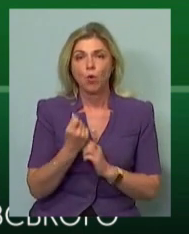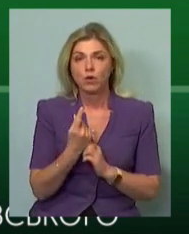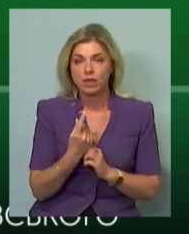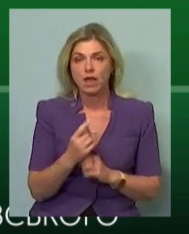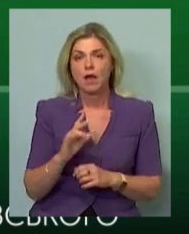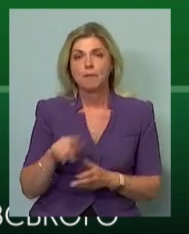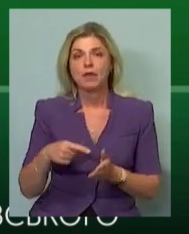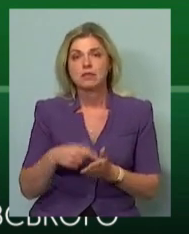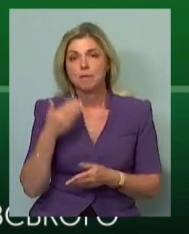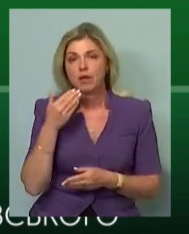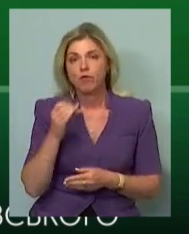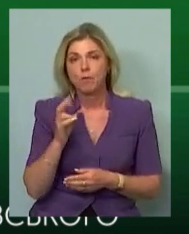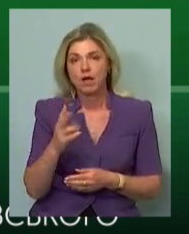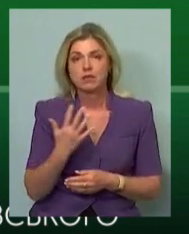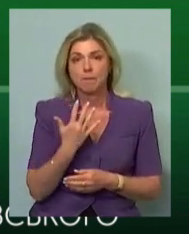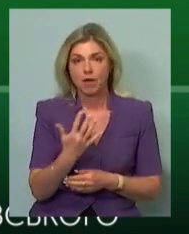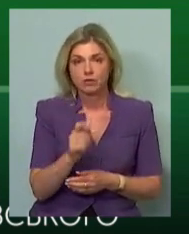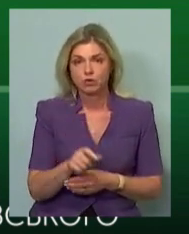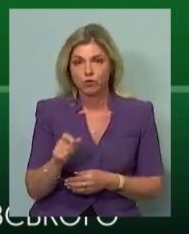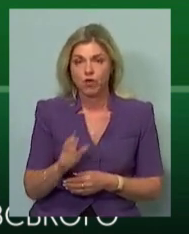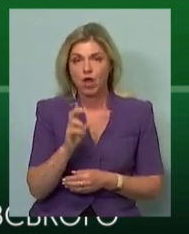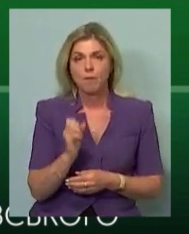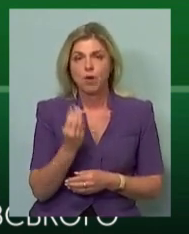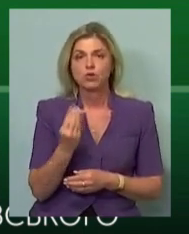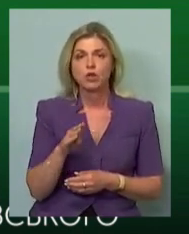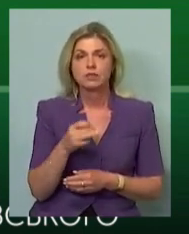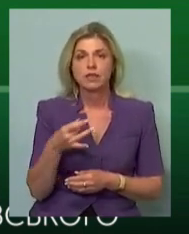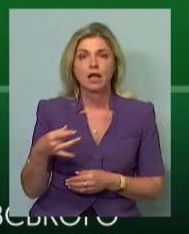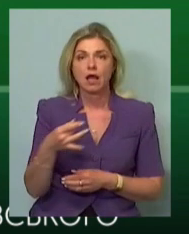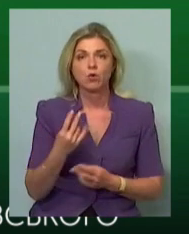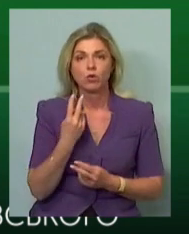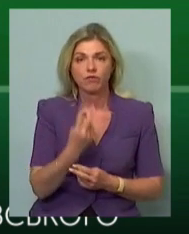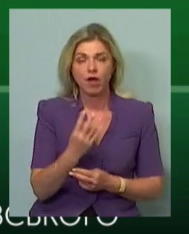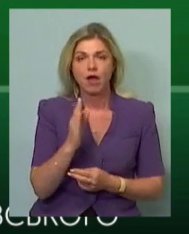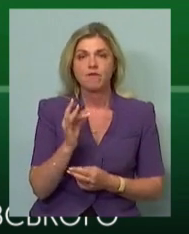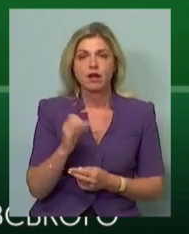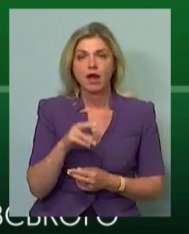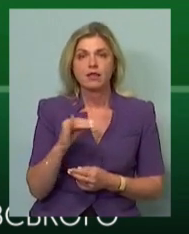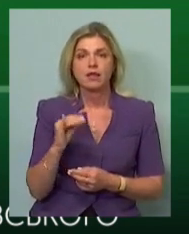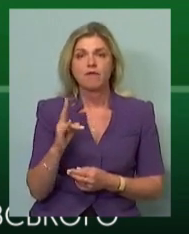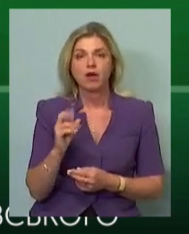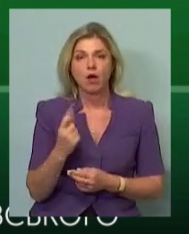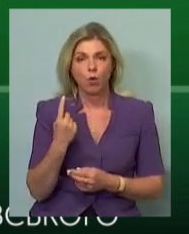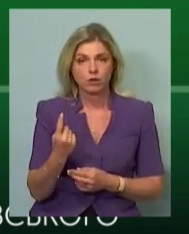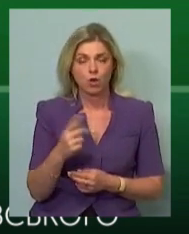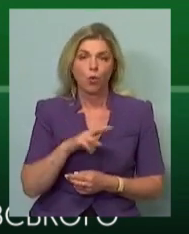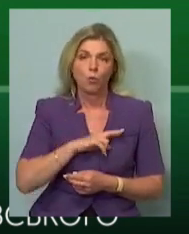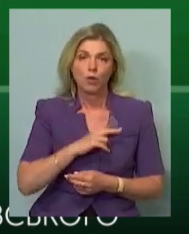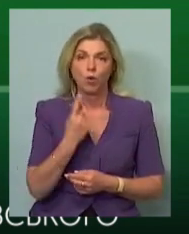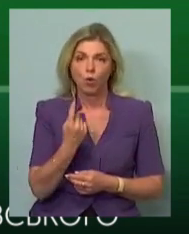в місті Первомайську 5, в Баштанському районі 2 та в Градівському районі 1. Померла одна